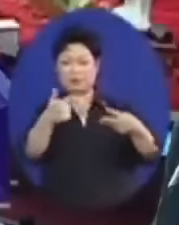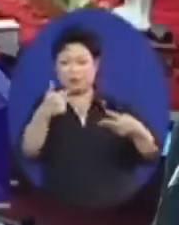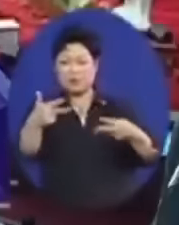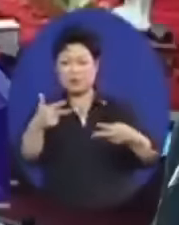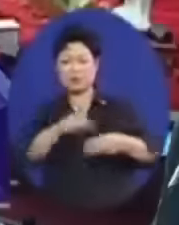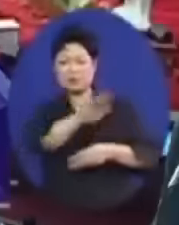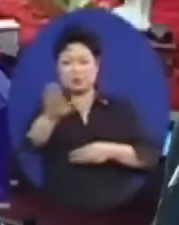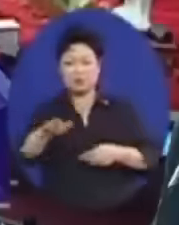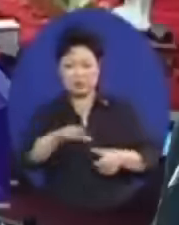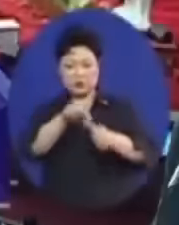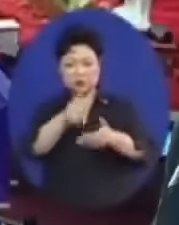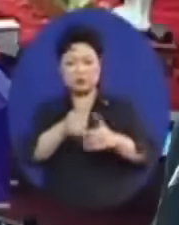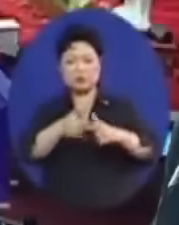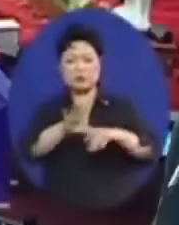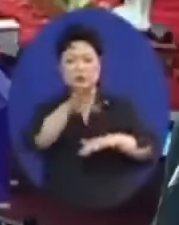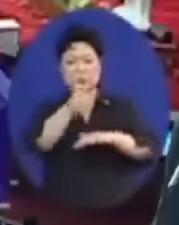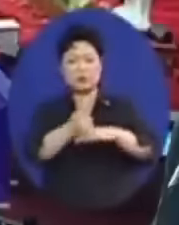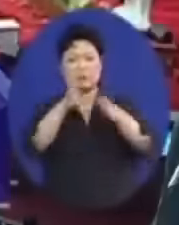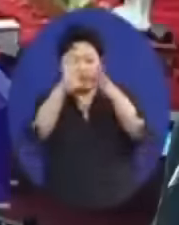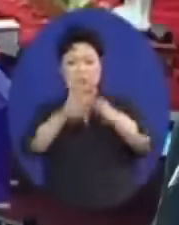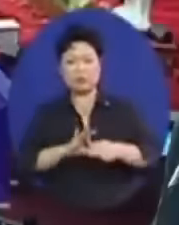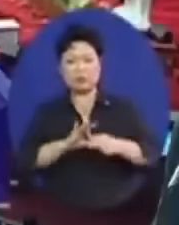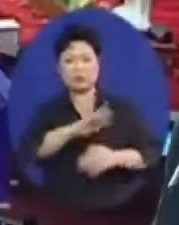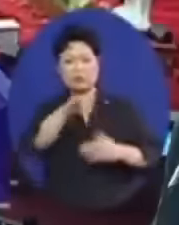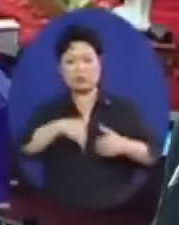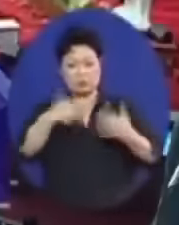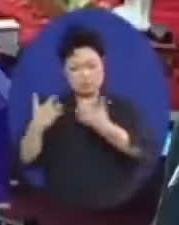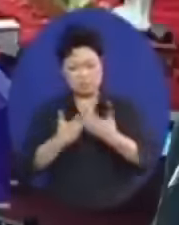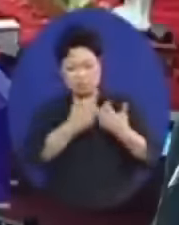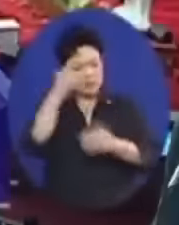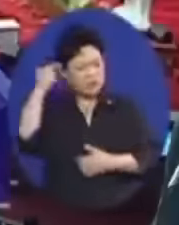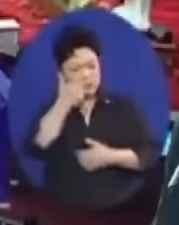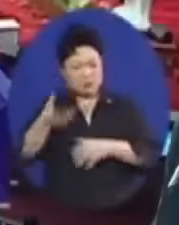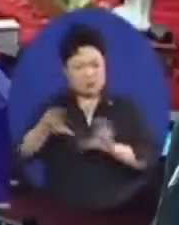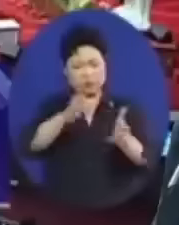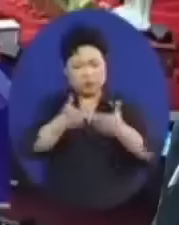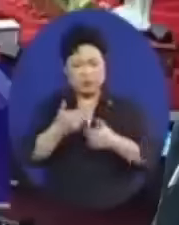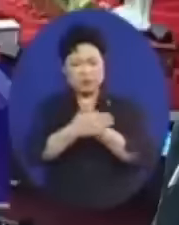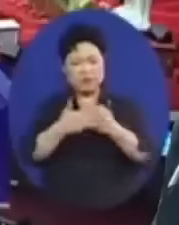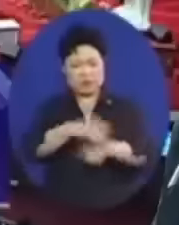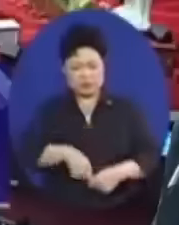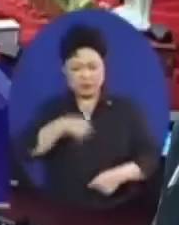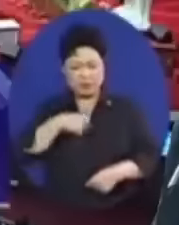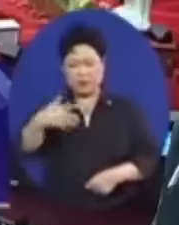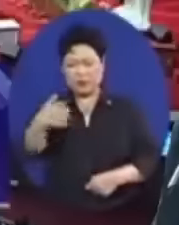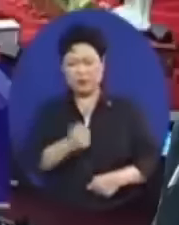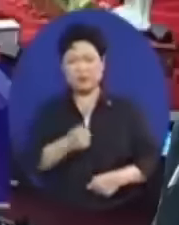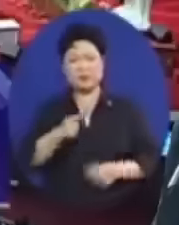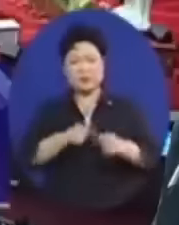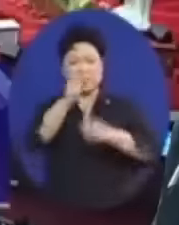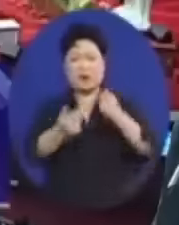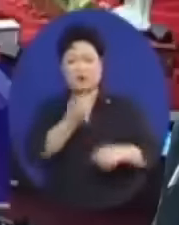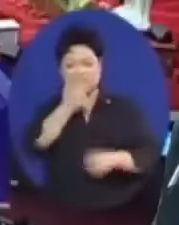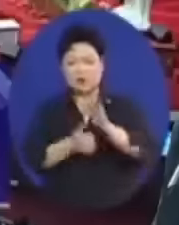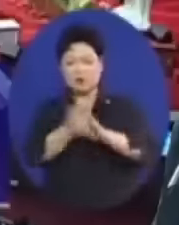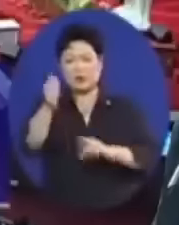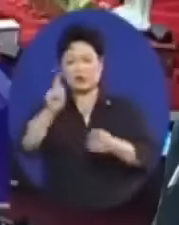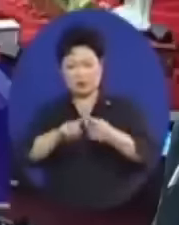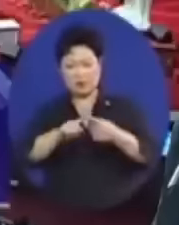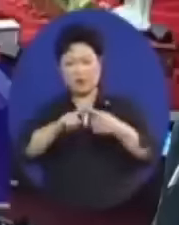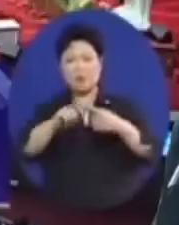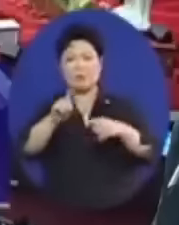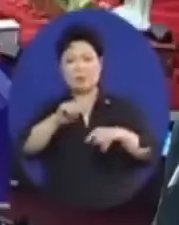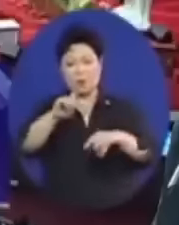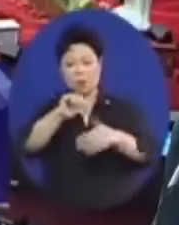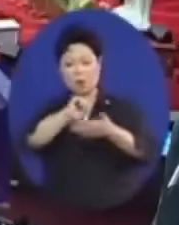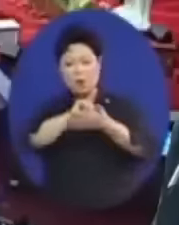말미암아 우리에게 그 성령을 풍성히 부어주사 우리로 그의 은혜를 힘입어 의롭다 하심을 얻어 영생의 소망을 따라 상속자가 되게